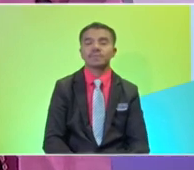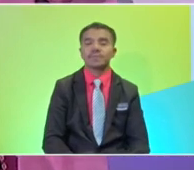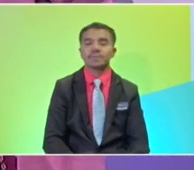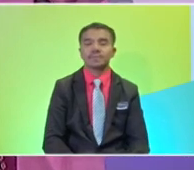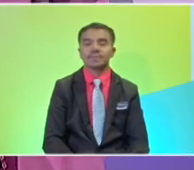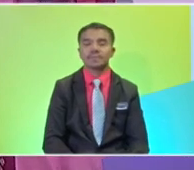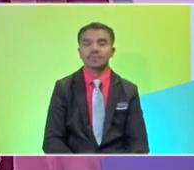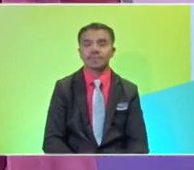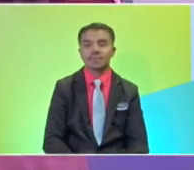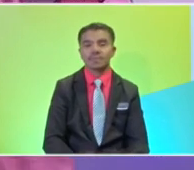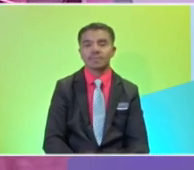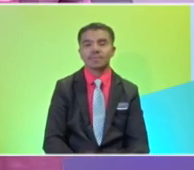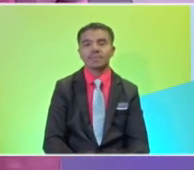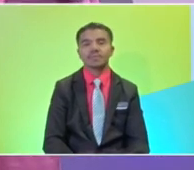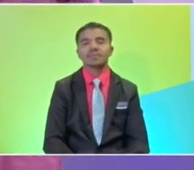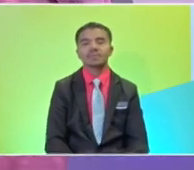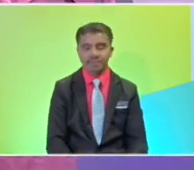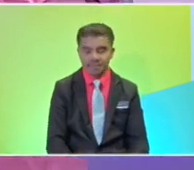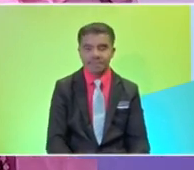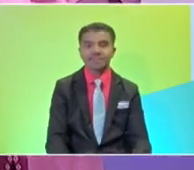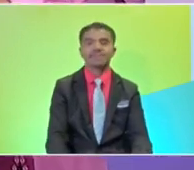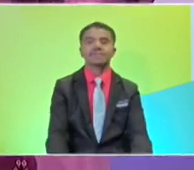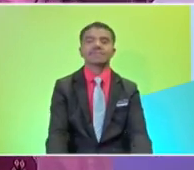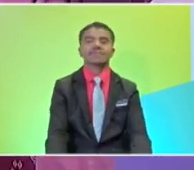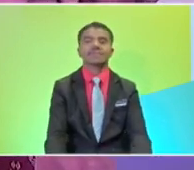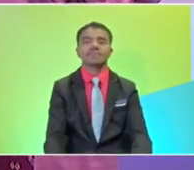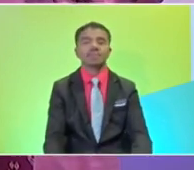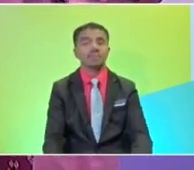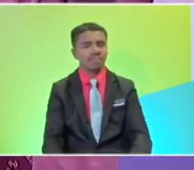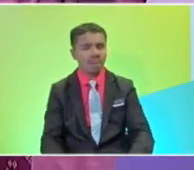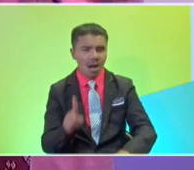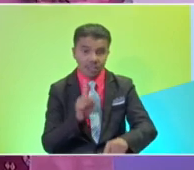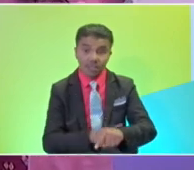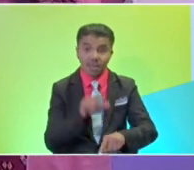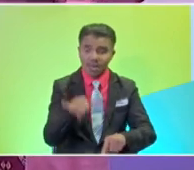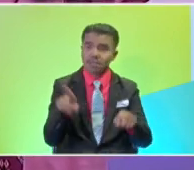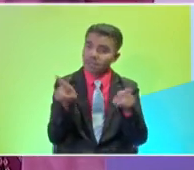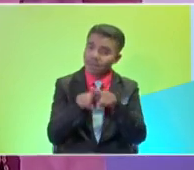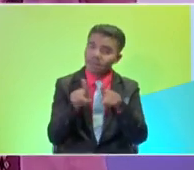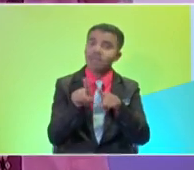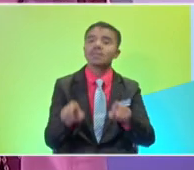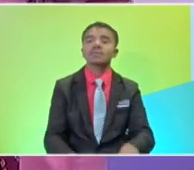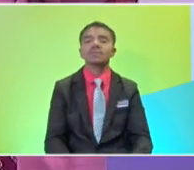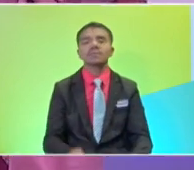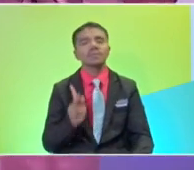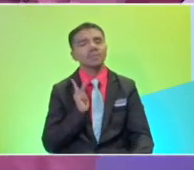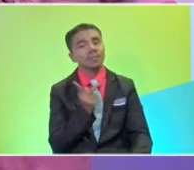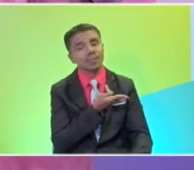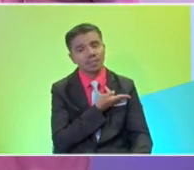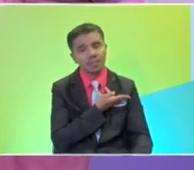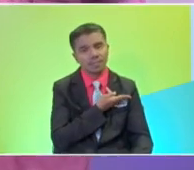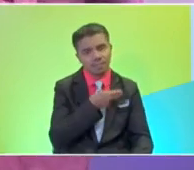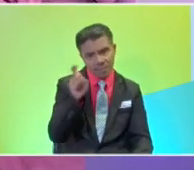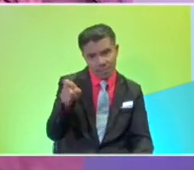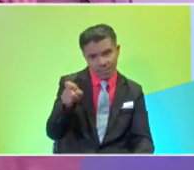pelajar kita begini apa yang sesuai untuk pelajar kita begini oke kemudian dalam masa yang sama guru kena faham kita kena mentaksir secara holistik